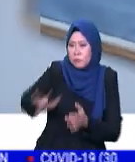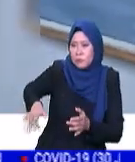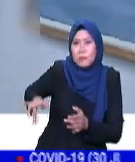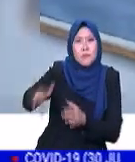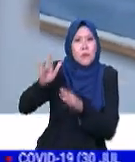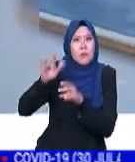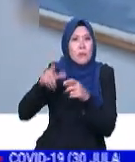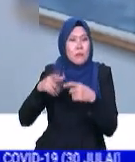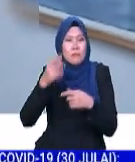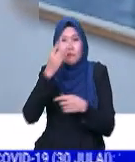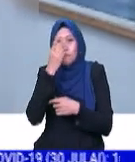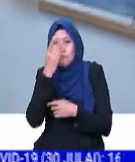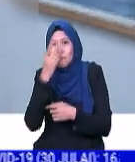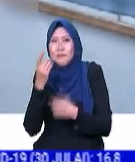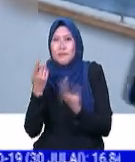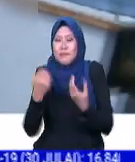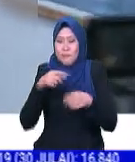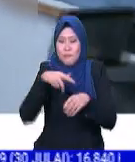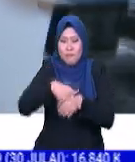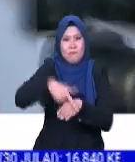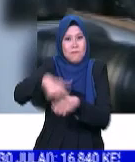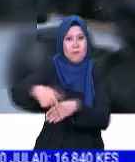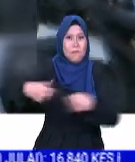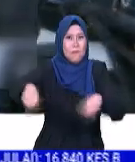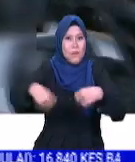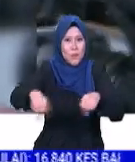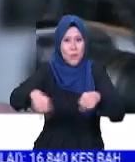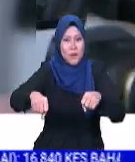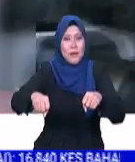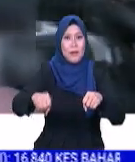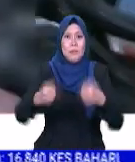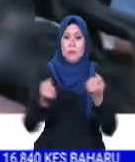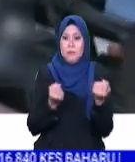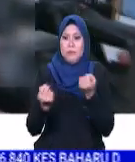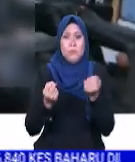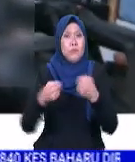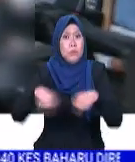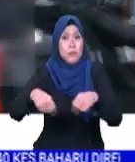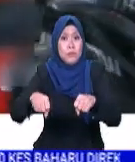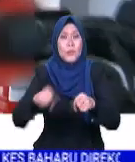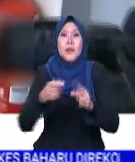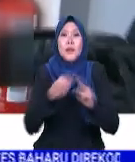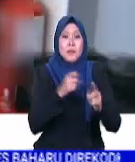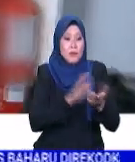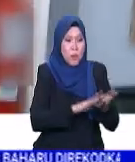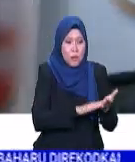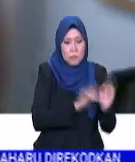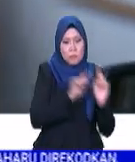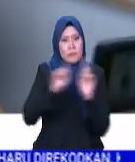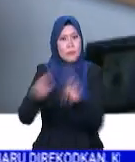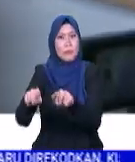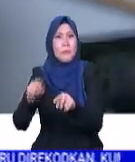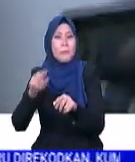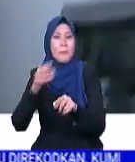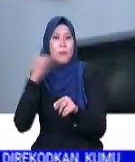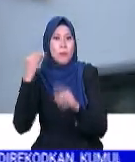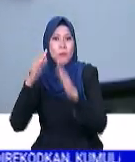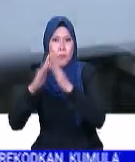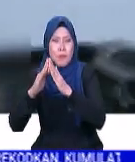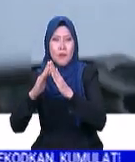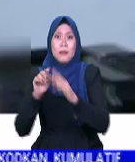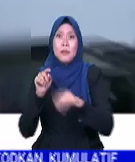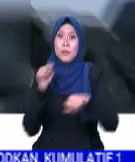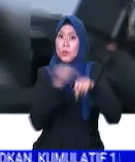kemaluan kanak-kanak terbabit diatas sebuah motosikal ketika dalam perjalanan dari sekolah ke rumah mangsa tertuduh